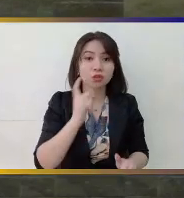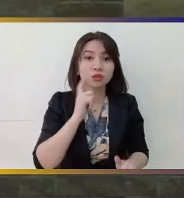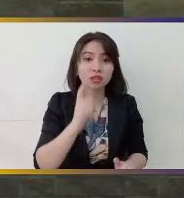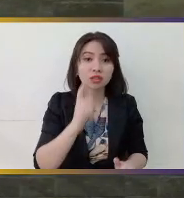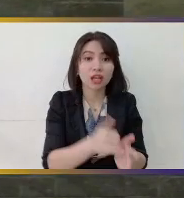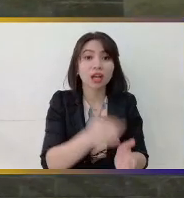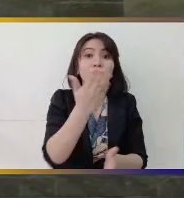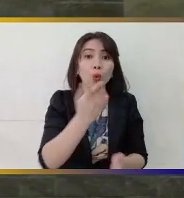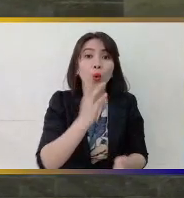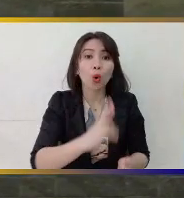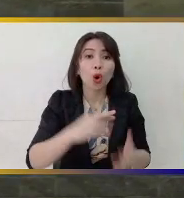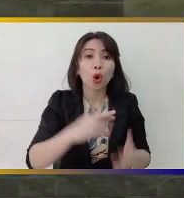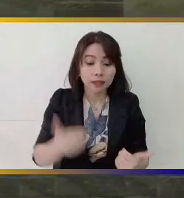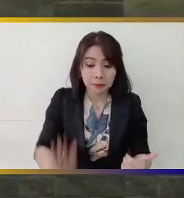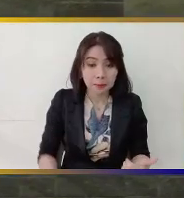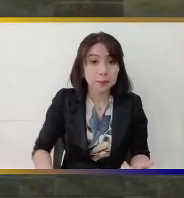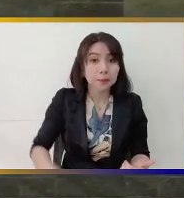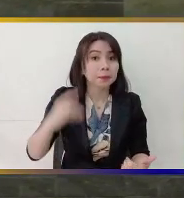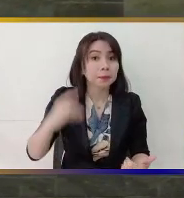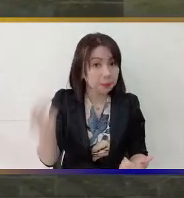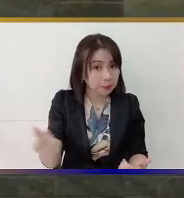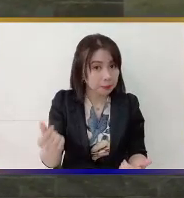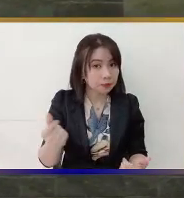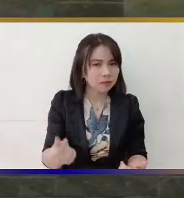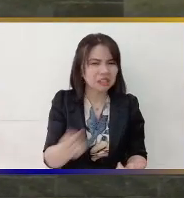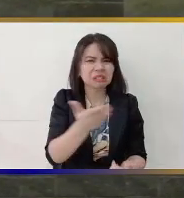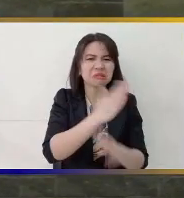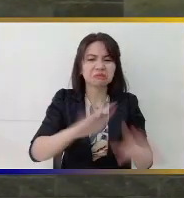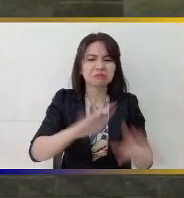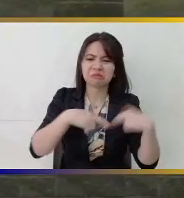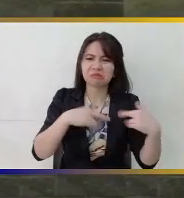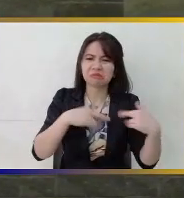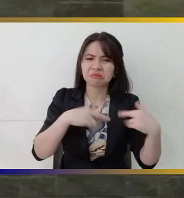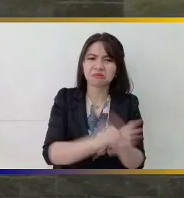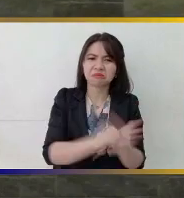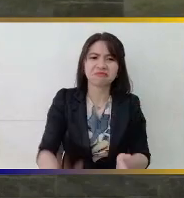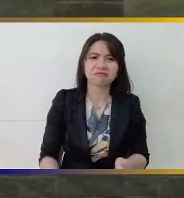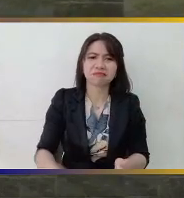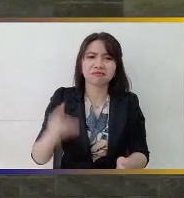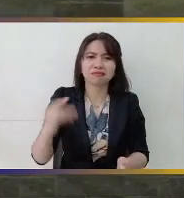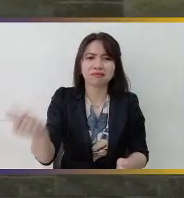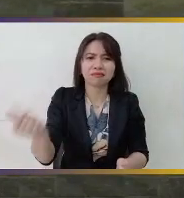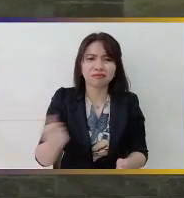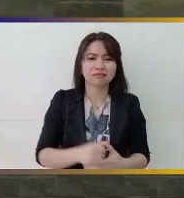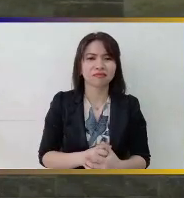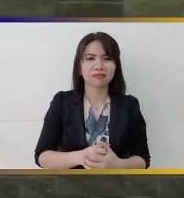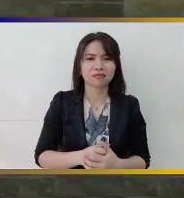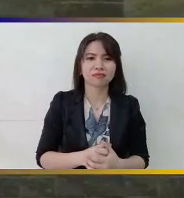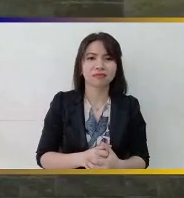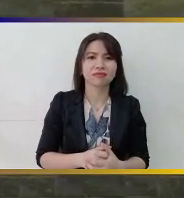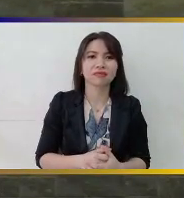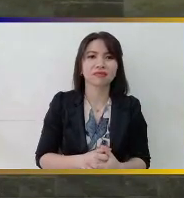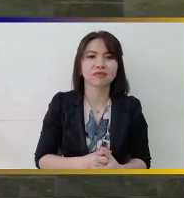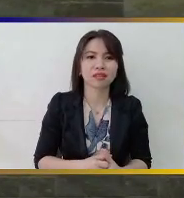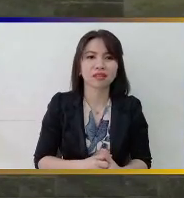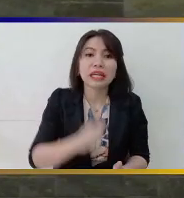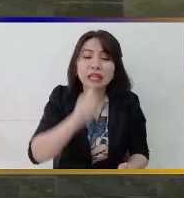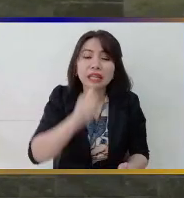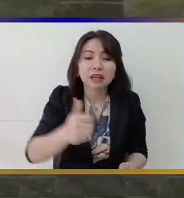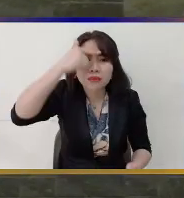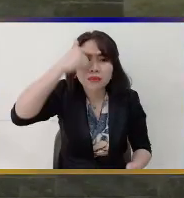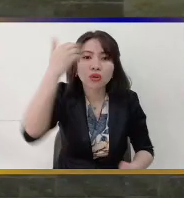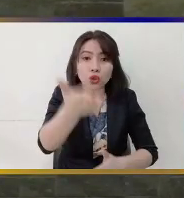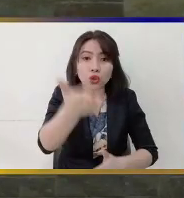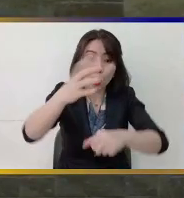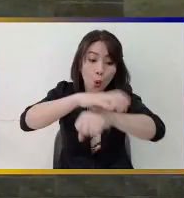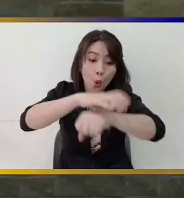na ikaw na ituta? Hindi mo tatanggapin na isa kang aso. Hindi sapagkat nasa iyo ang aso, aso ka na. Hindi, ikaw